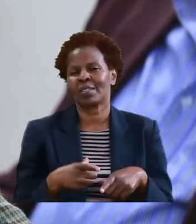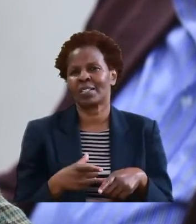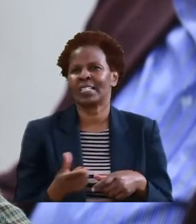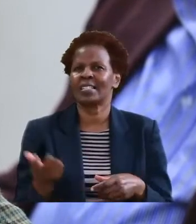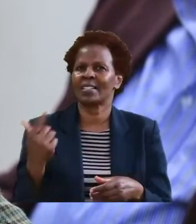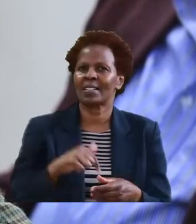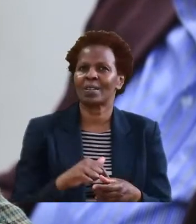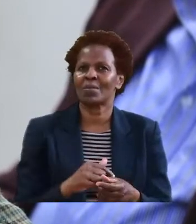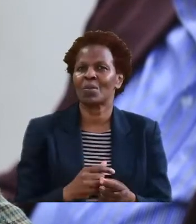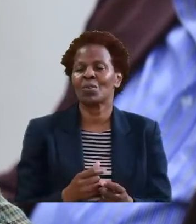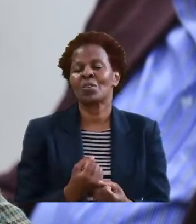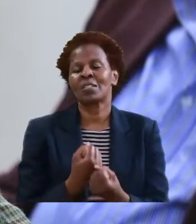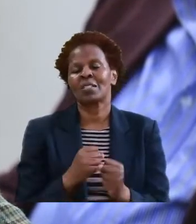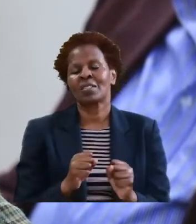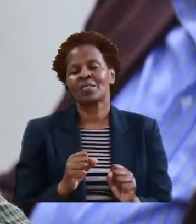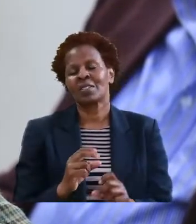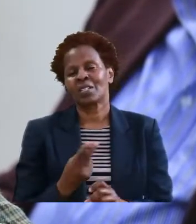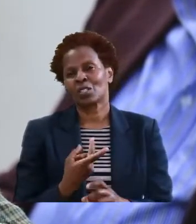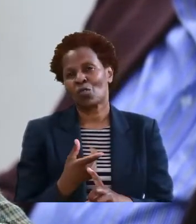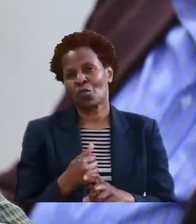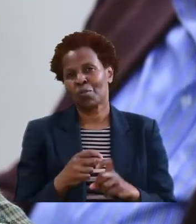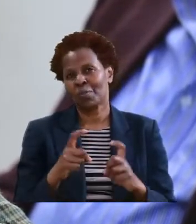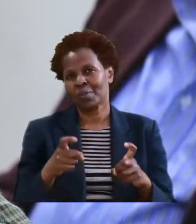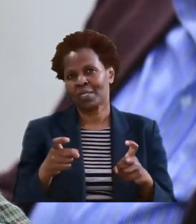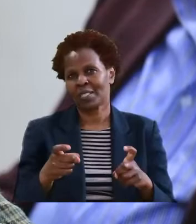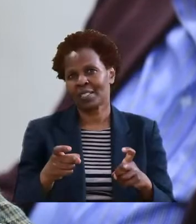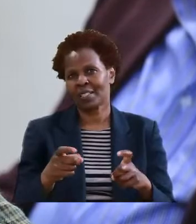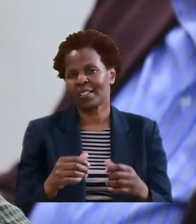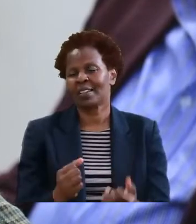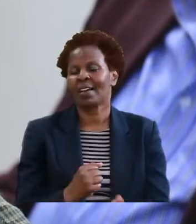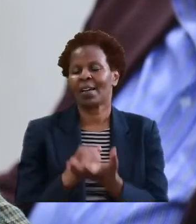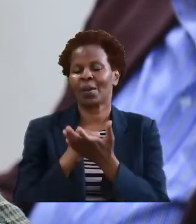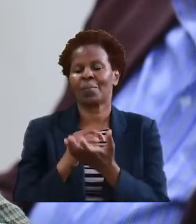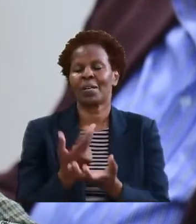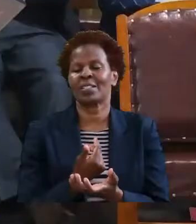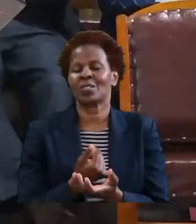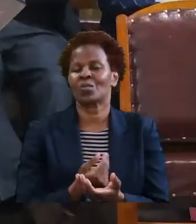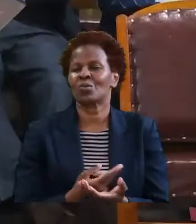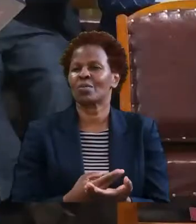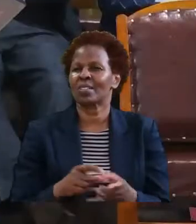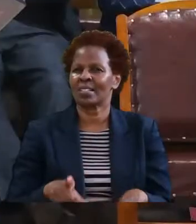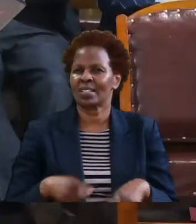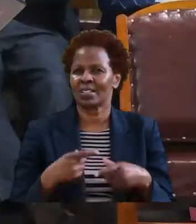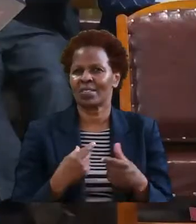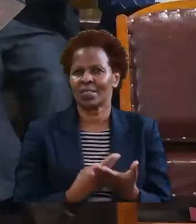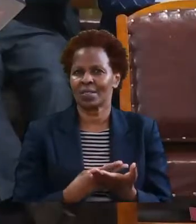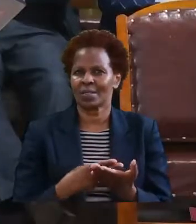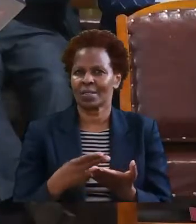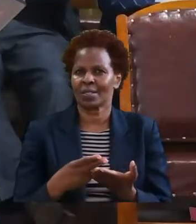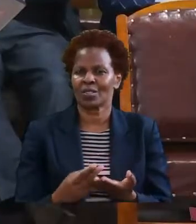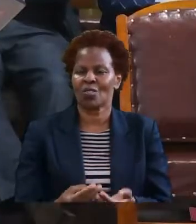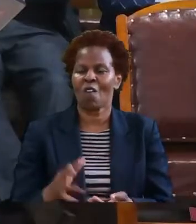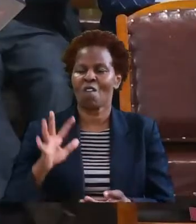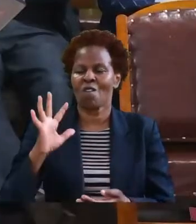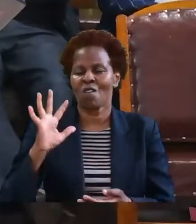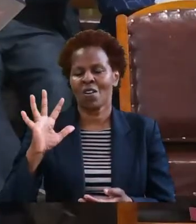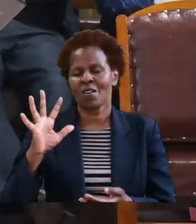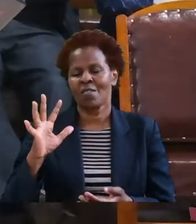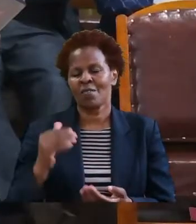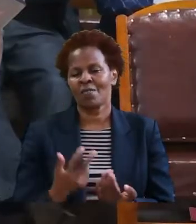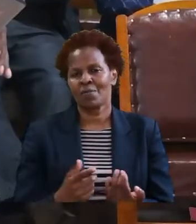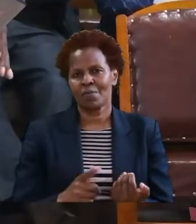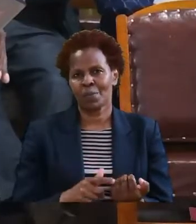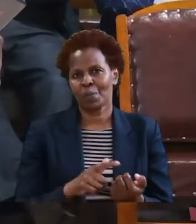dhambi. Na ndiye anatuwezesha kuishi maisha ya utakatifu. Jambo la tano na la mwisho